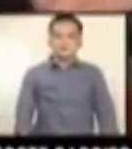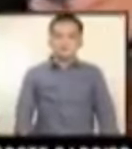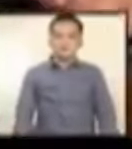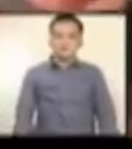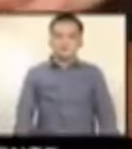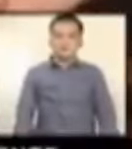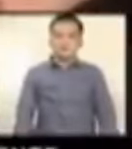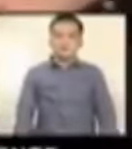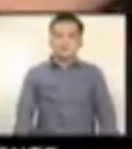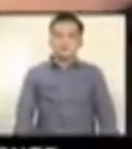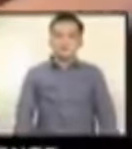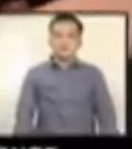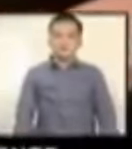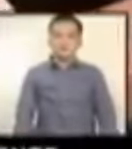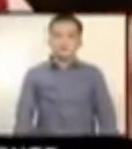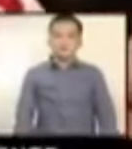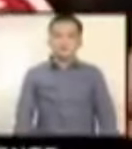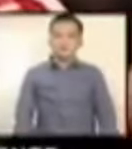We haven't slept